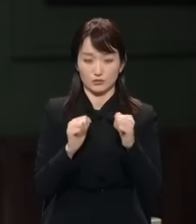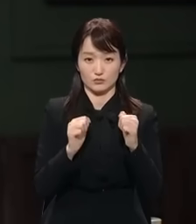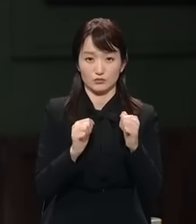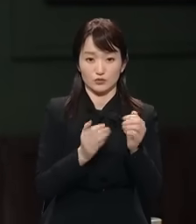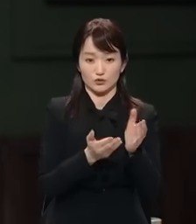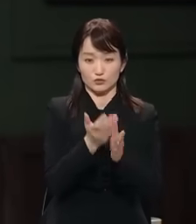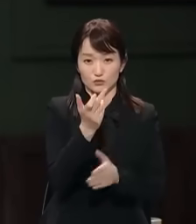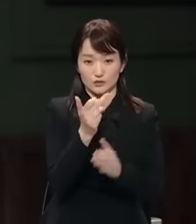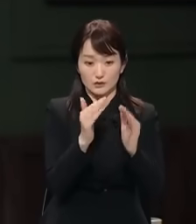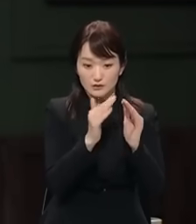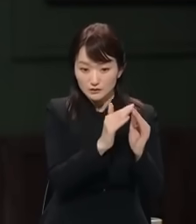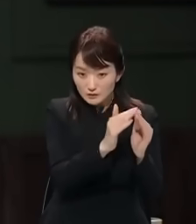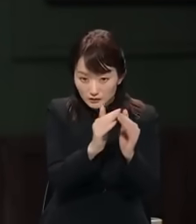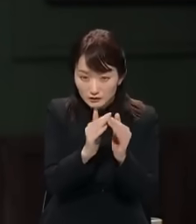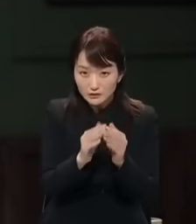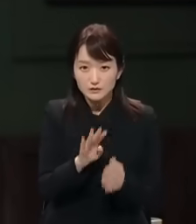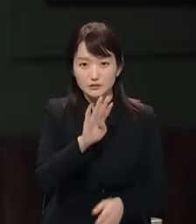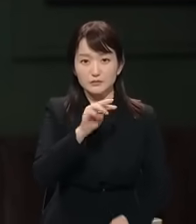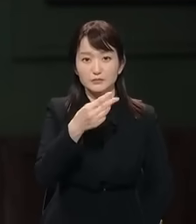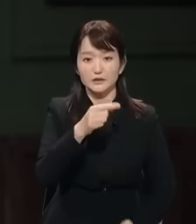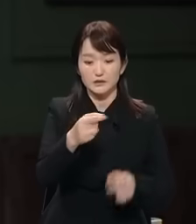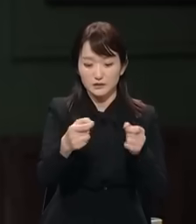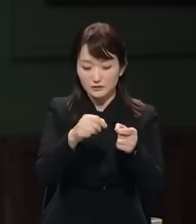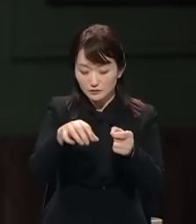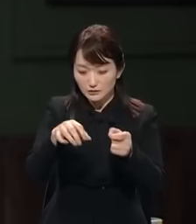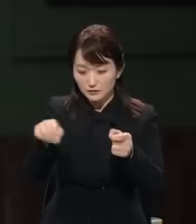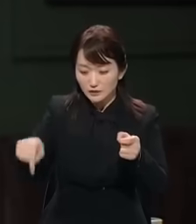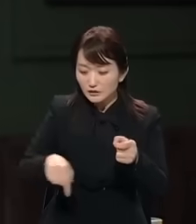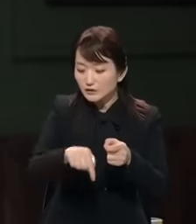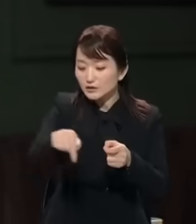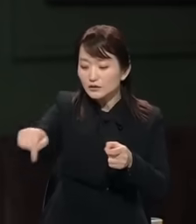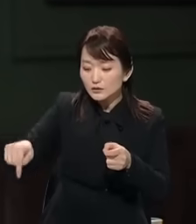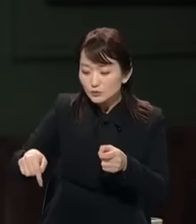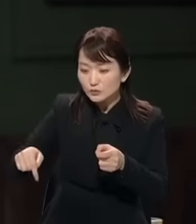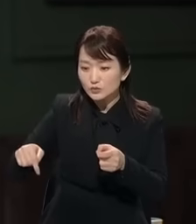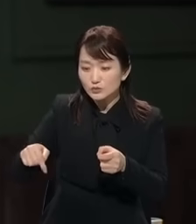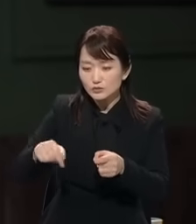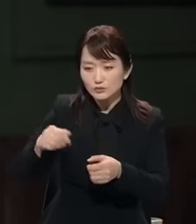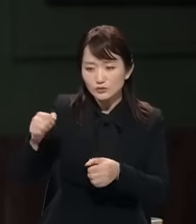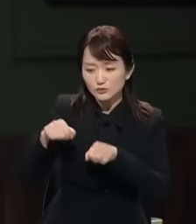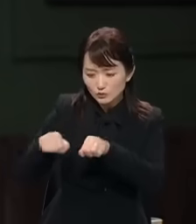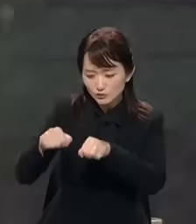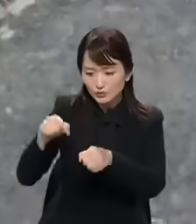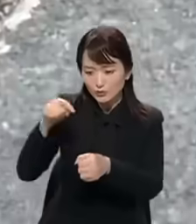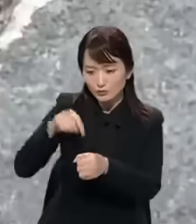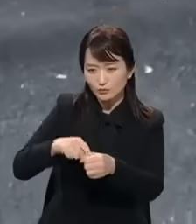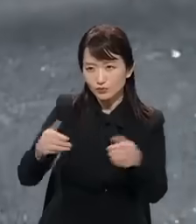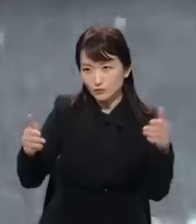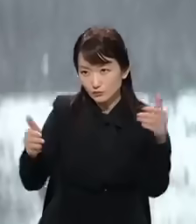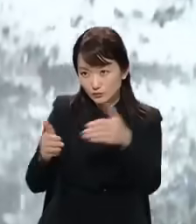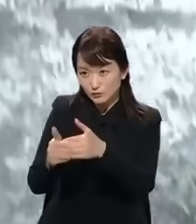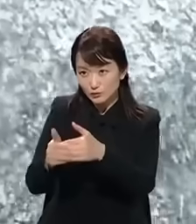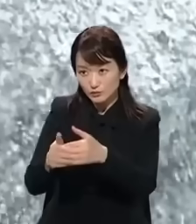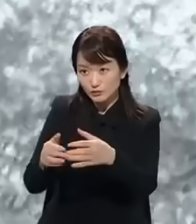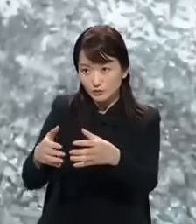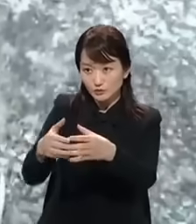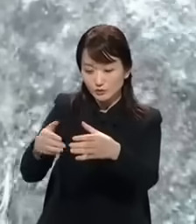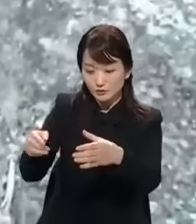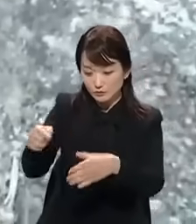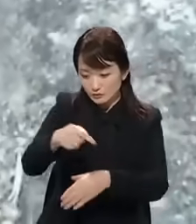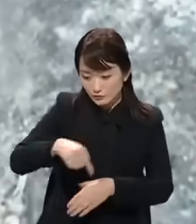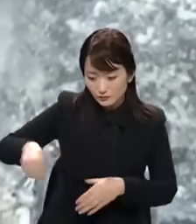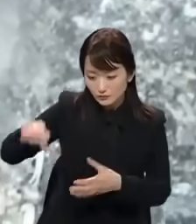주택가인데 그 빌라 앞에 있는 정화조를 청소하기 위해서 작업자들이 도착을 했습니다 그래서이 뚜껑을 열고 그 오물 수거 작업을